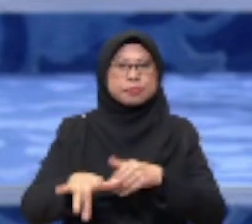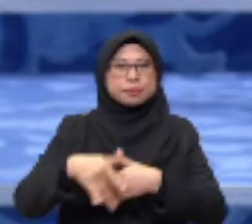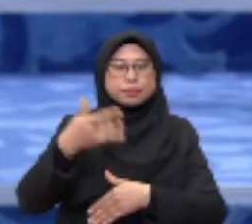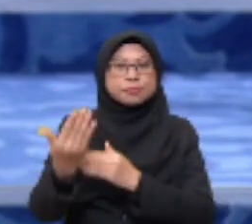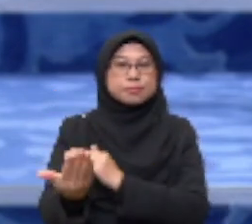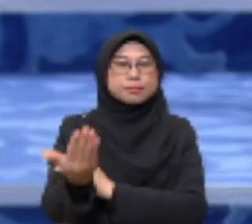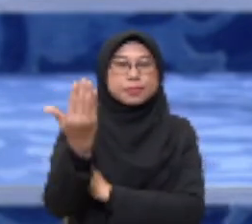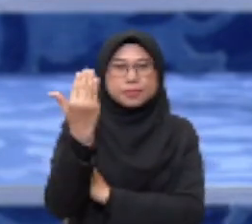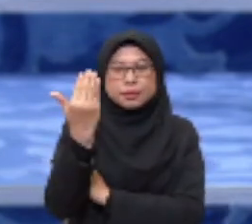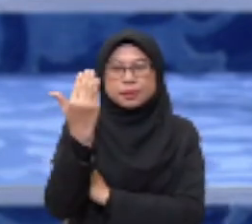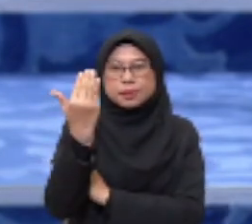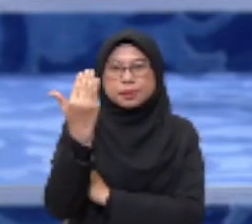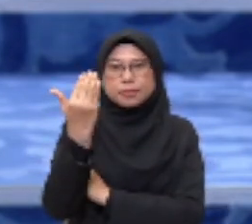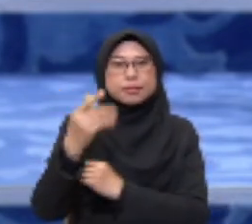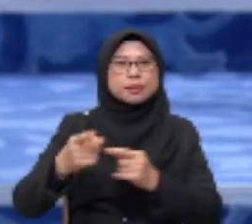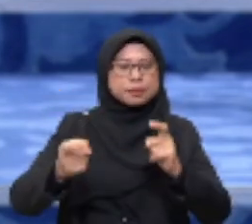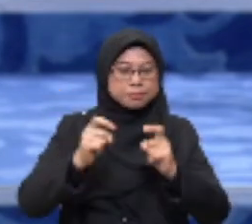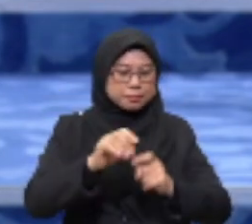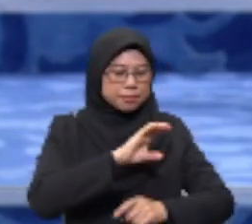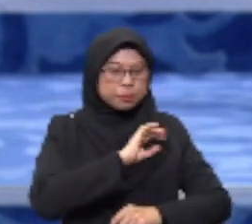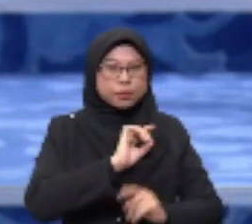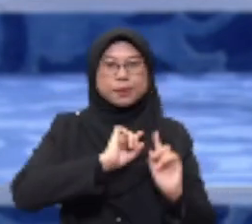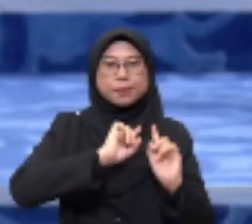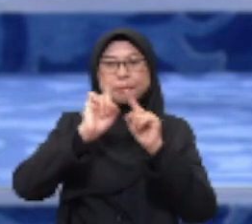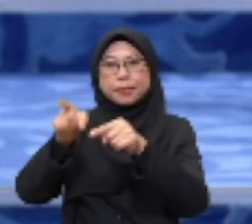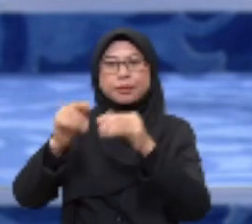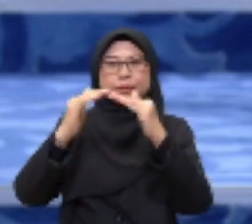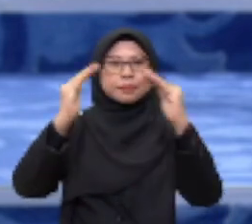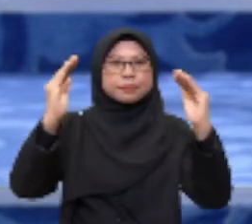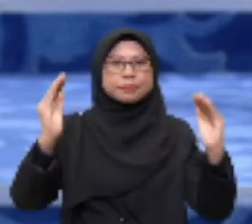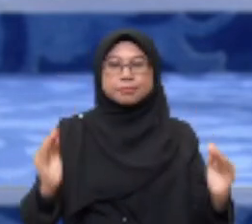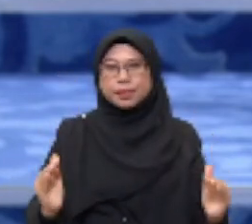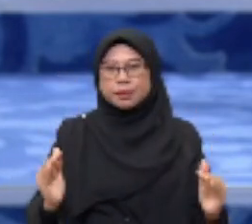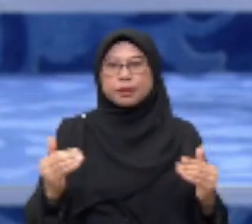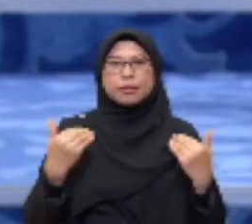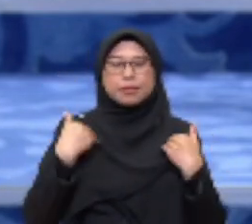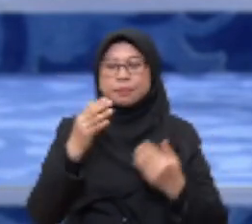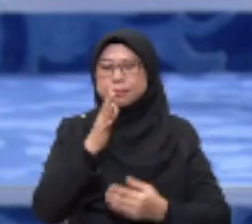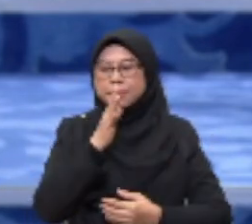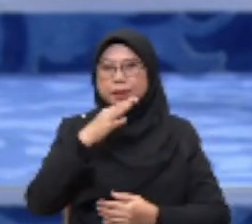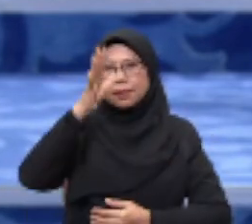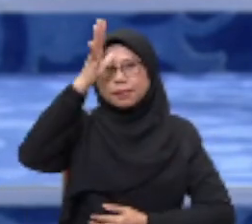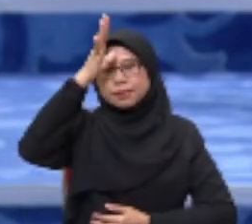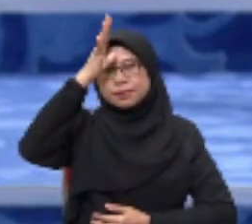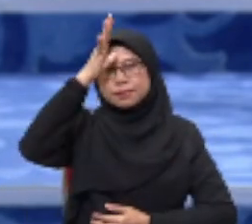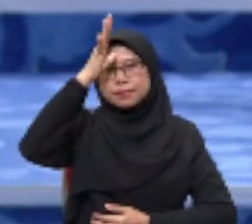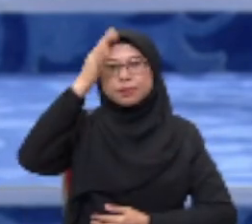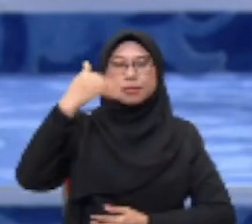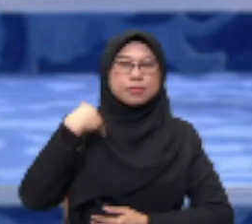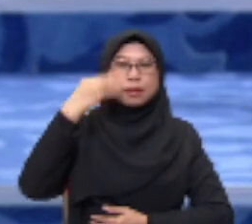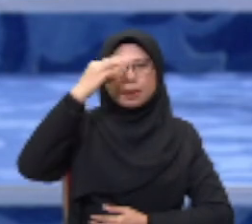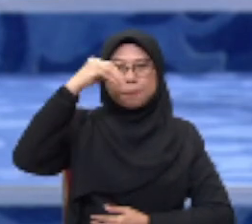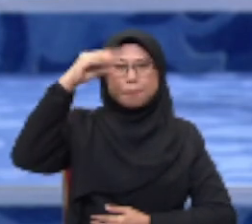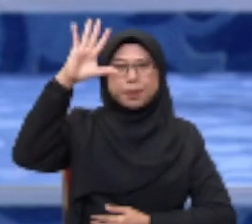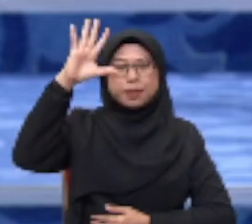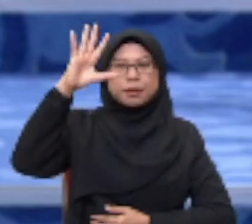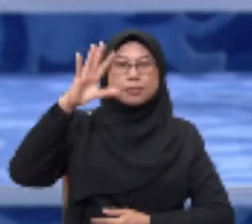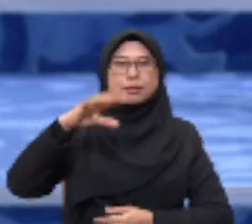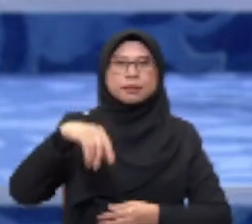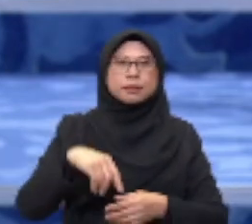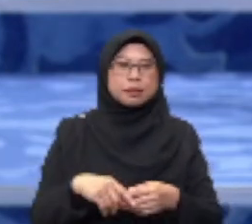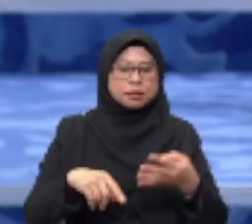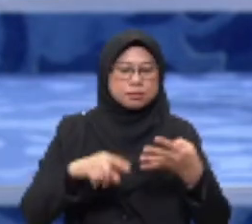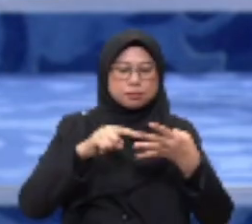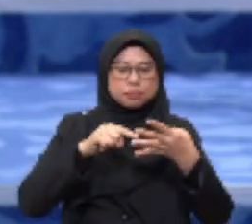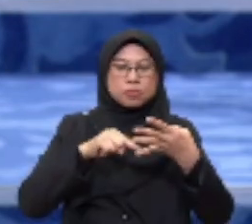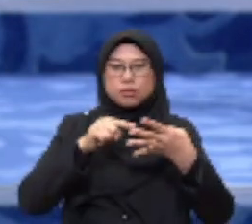dan memang segera pihak polis pergi ke kediamannya. Ada mak dia, ada ayah dia, ada abang dia dan ada dua adik perempuan